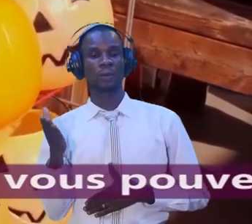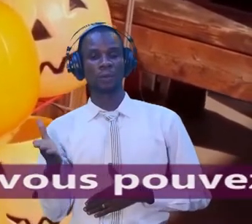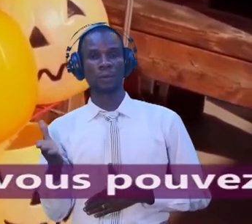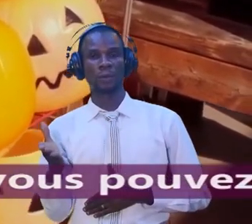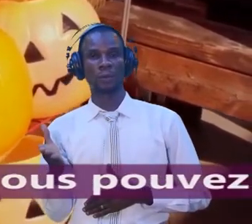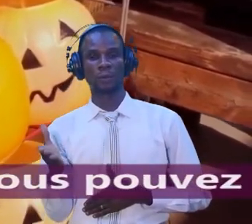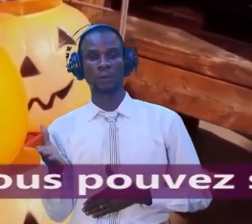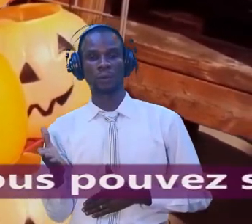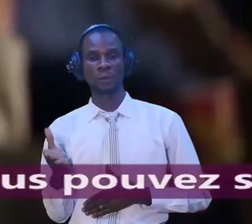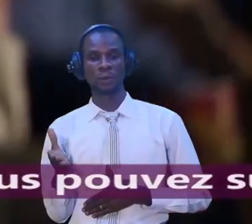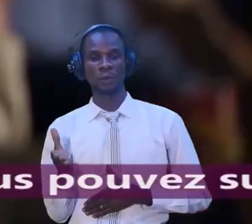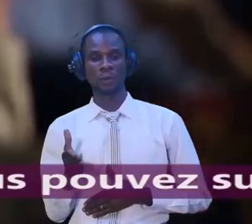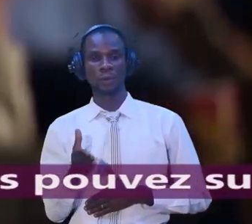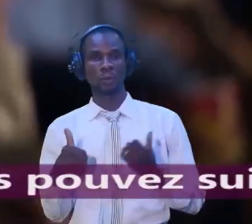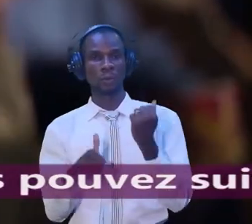kawaida.